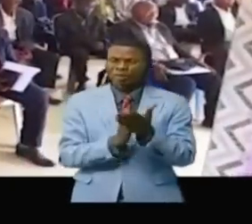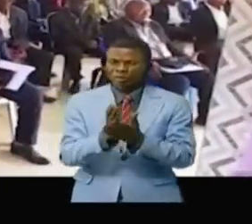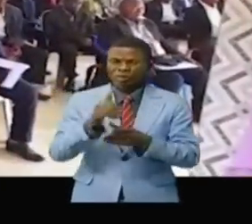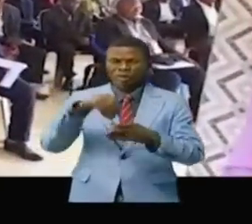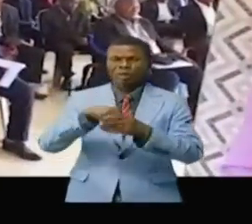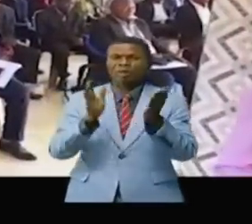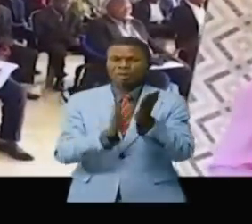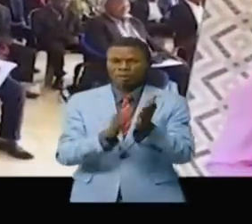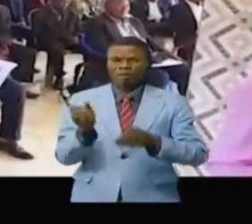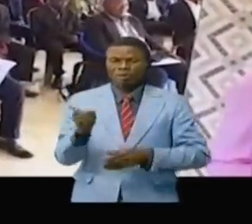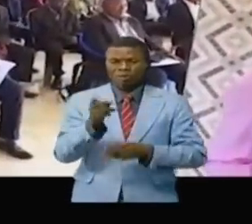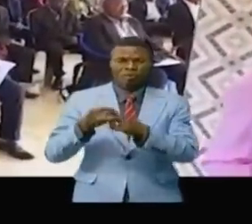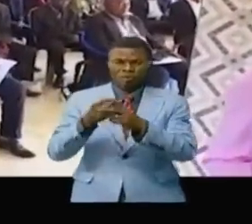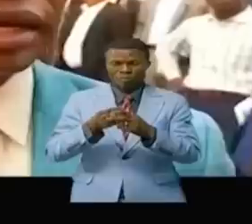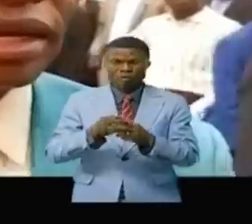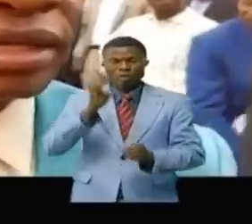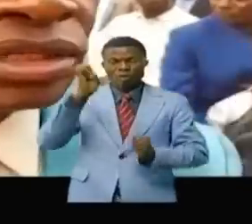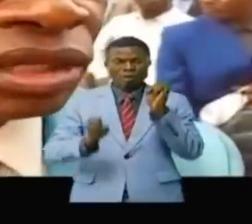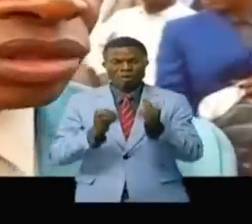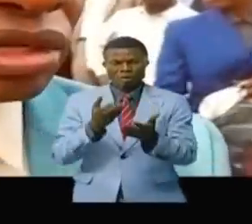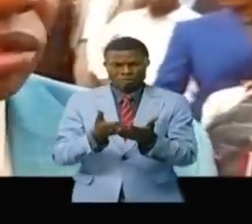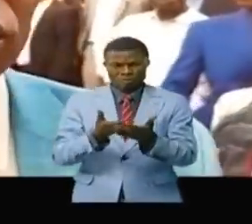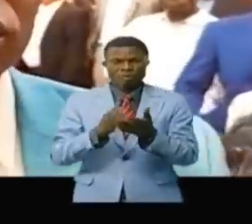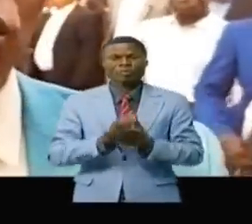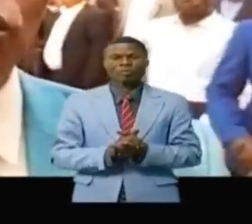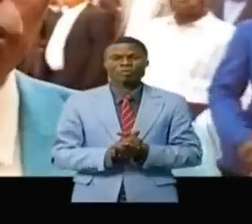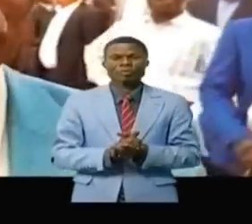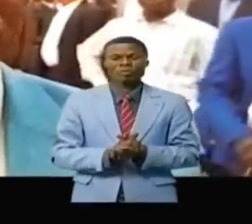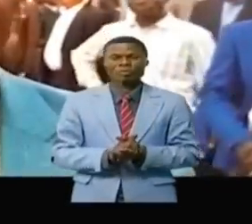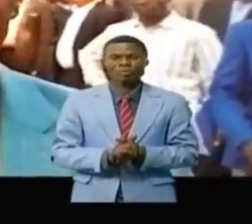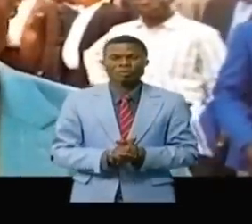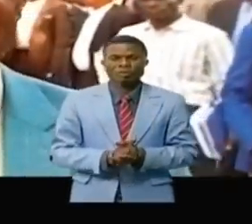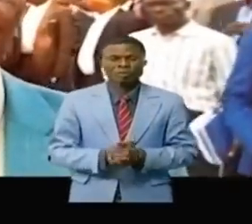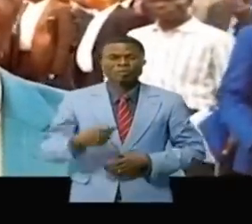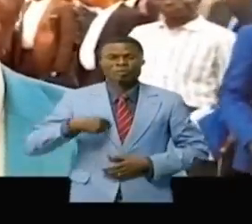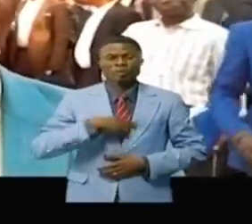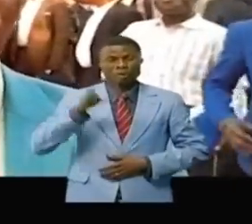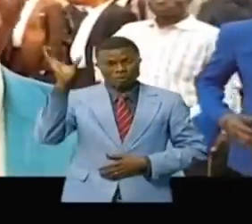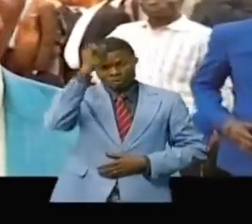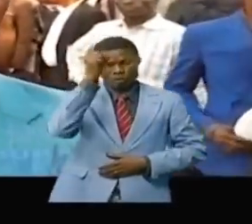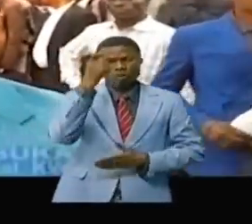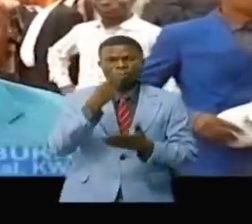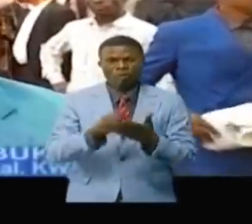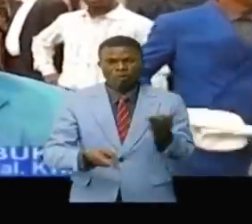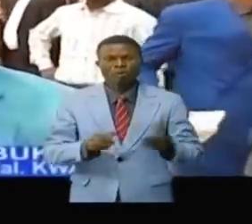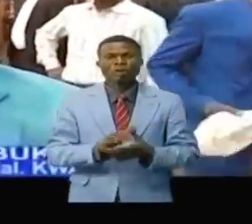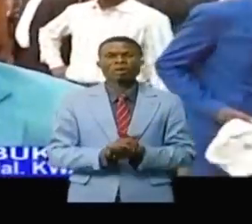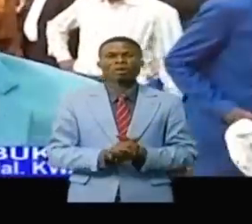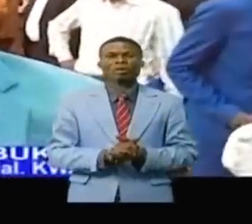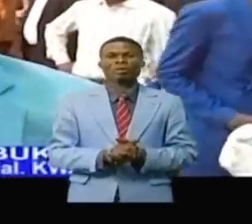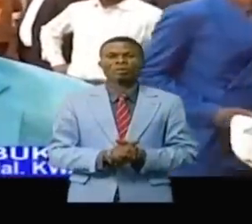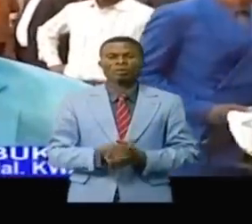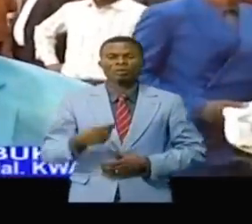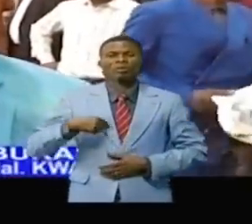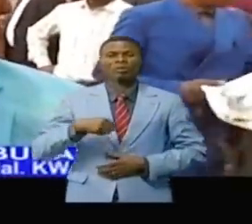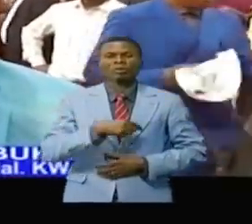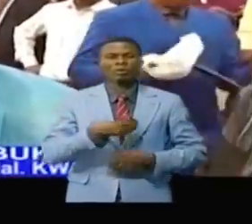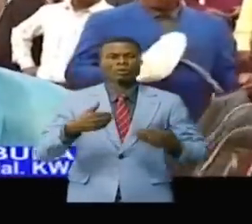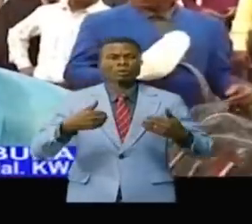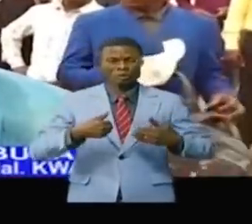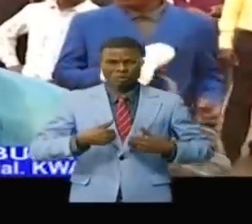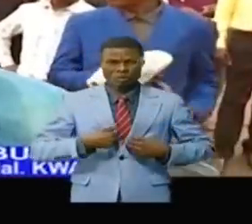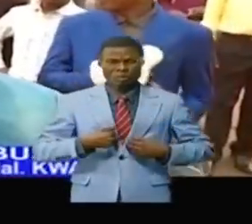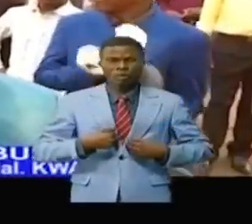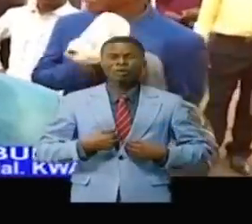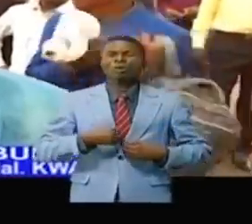sont contrôlées, formées mais évalué. Ce qu'on peut retenir, c'est que nous avons reçu